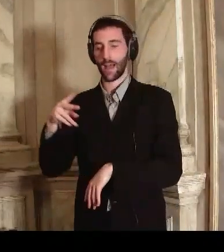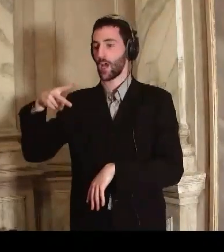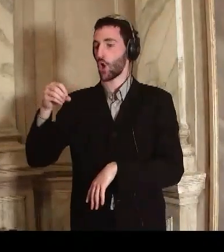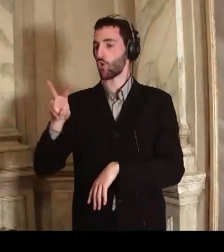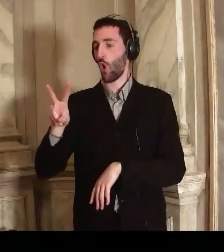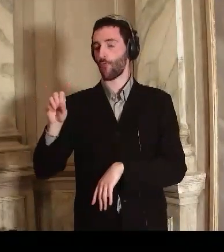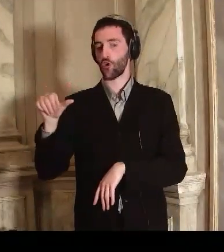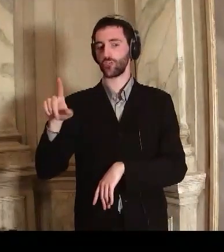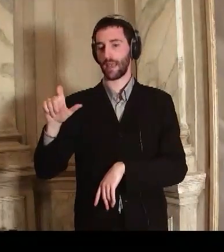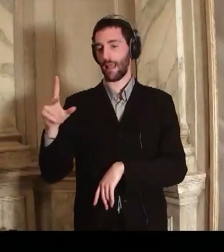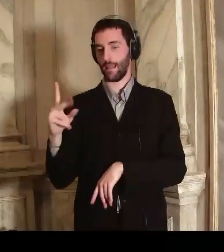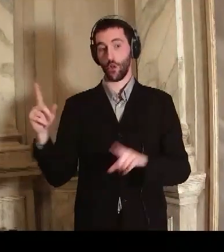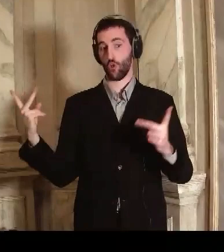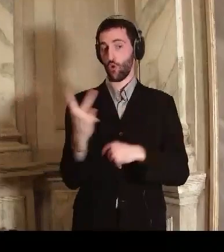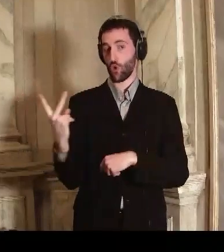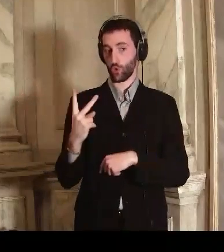Presentando Swan